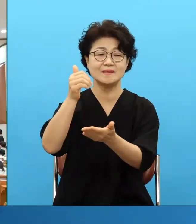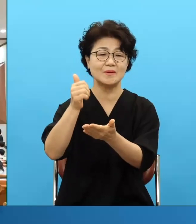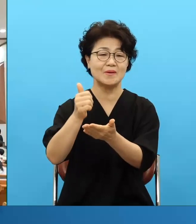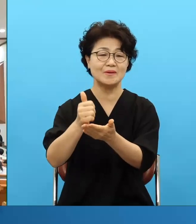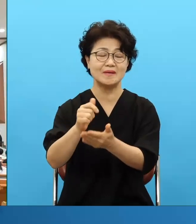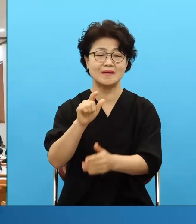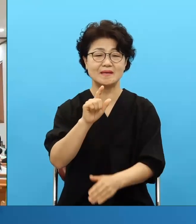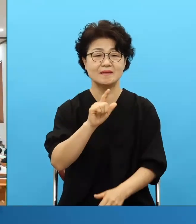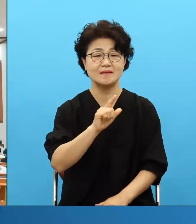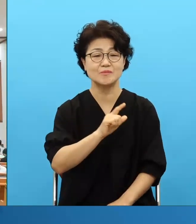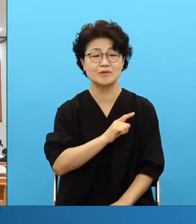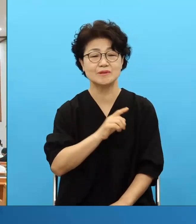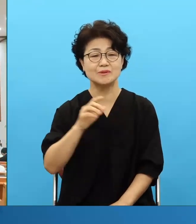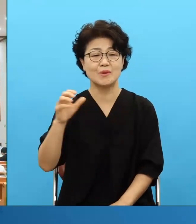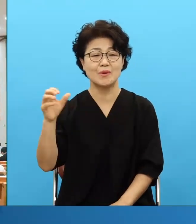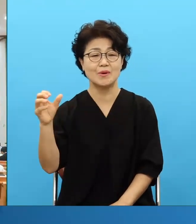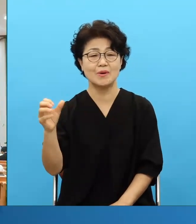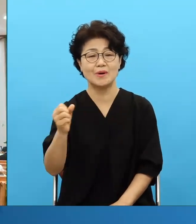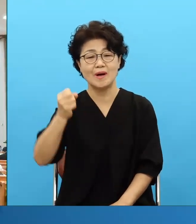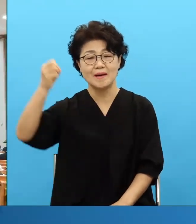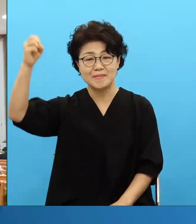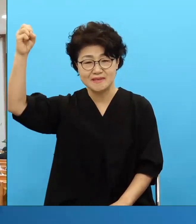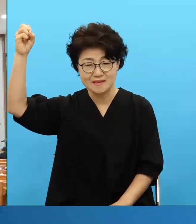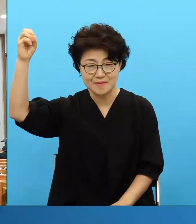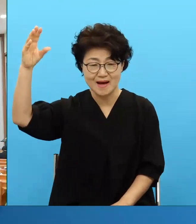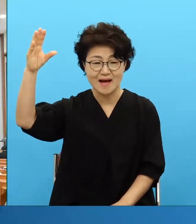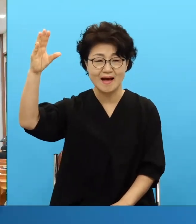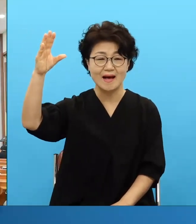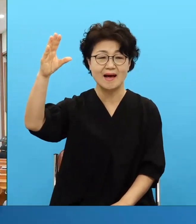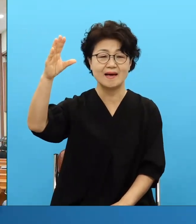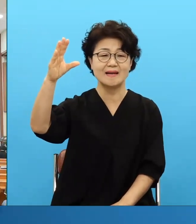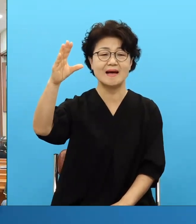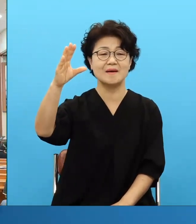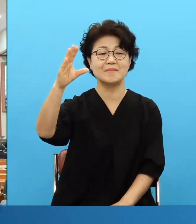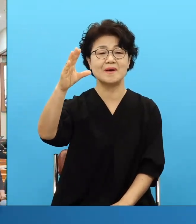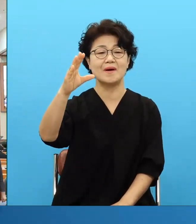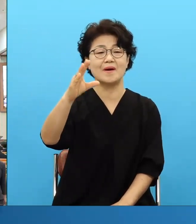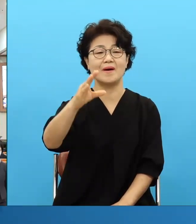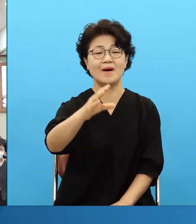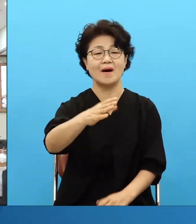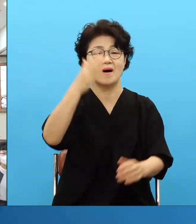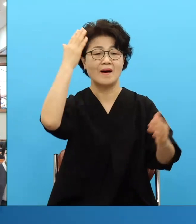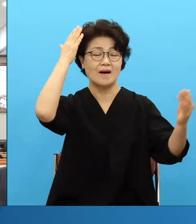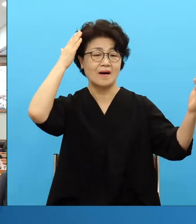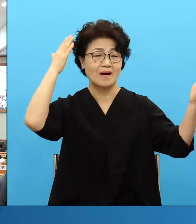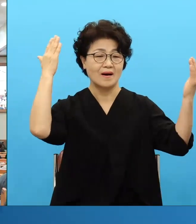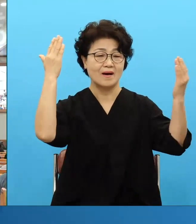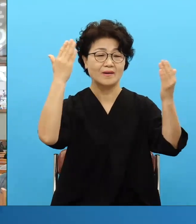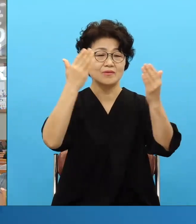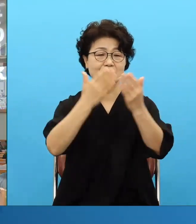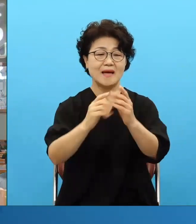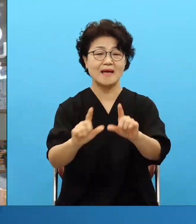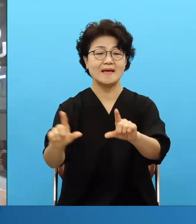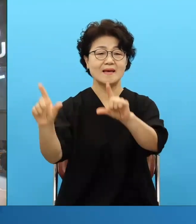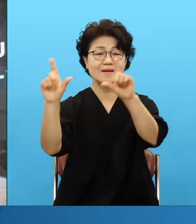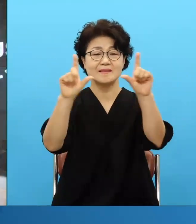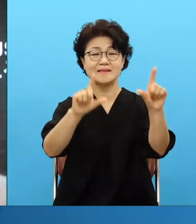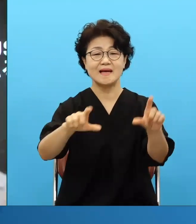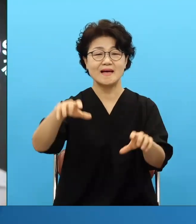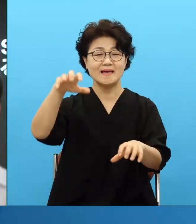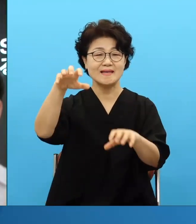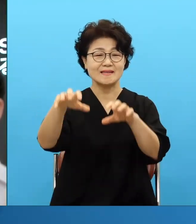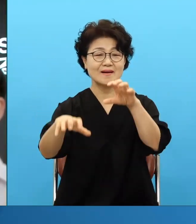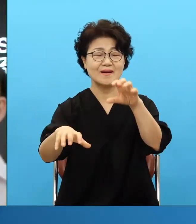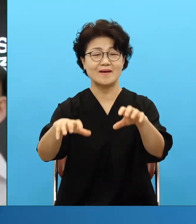그리스도 이름으로 빛을 발하며 어둠의